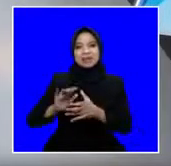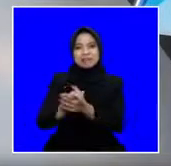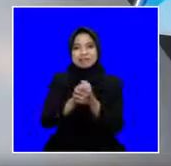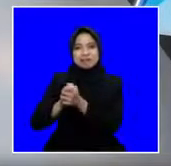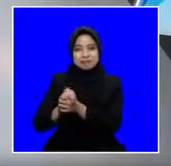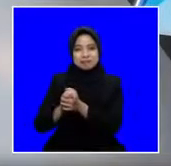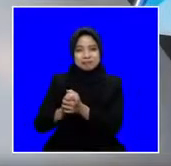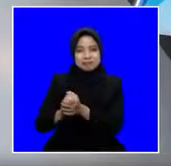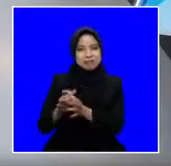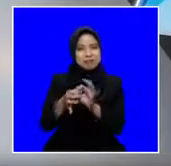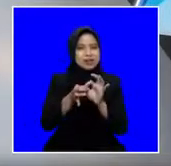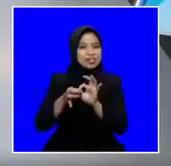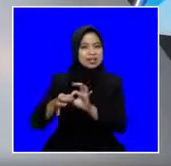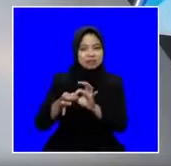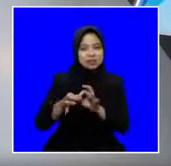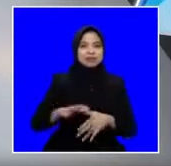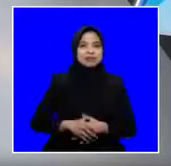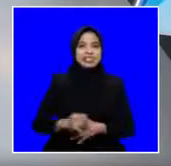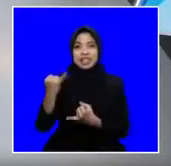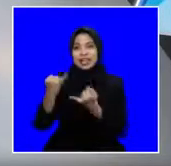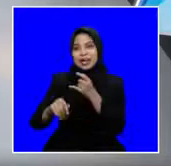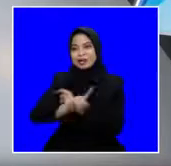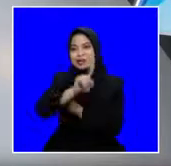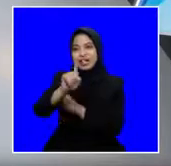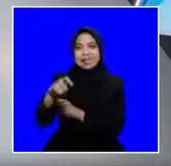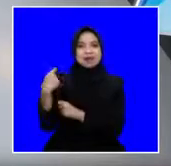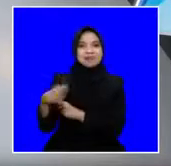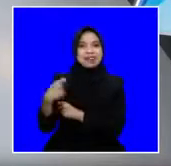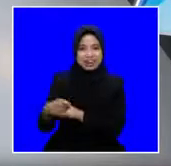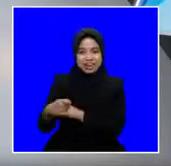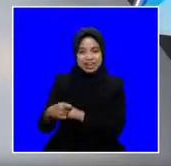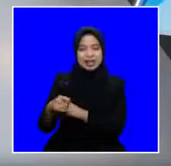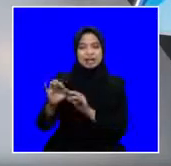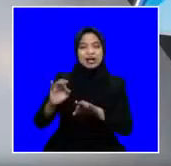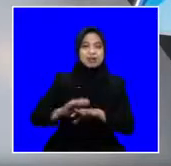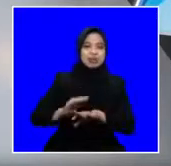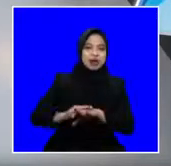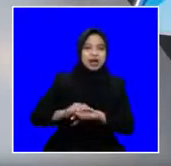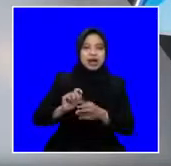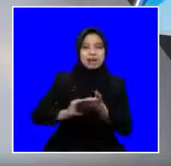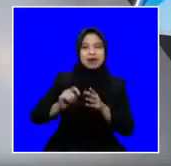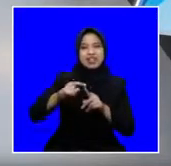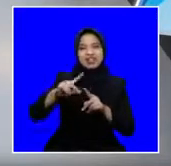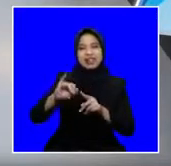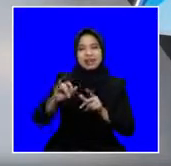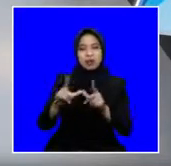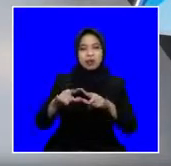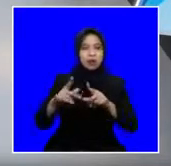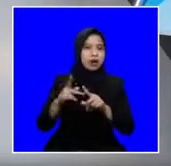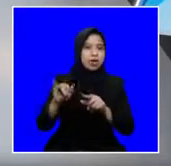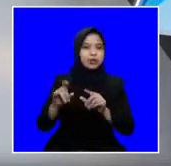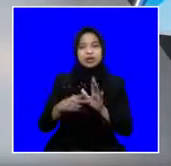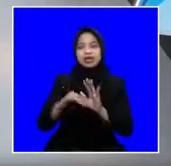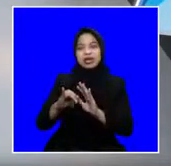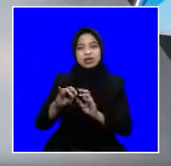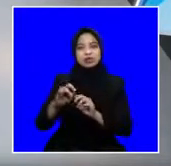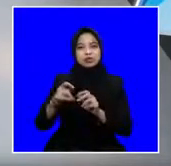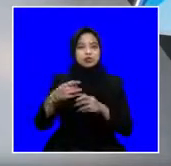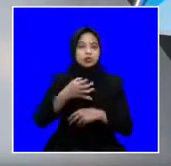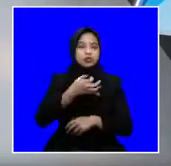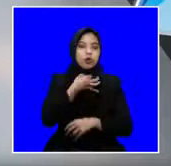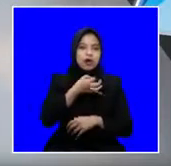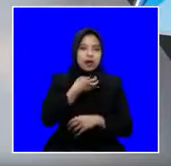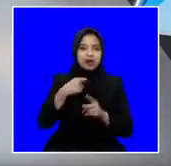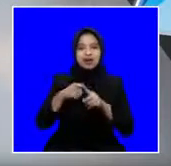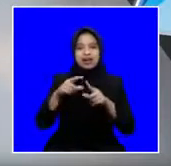dan bersinergi. Nah, kalau ini pertanyaan terakhir ditujukan kepada Mas Menteri, ini disampaikan oleh Tri Wahyuni dari Suara Karya. Mas Menteri, mengapa